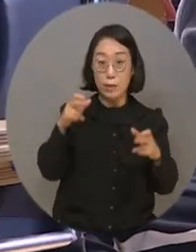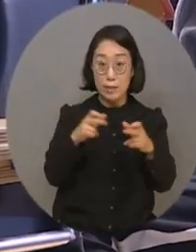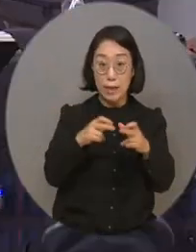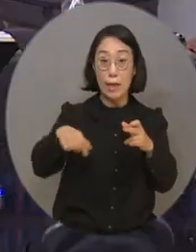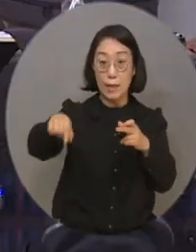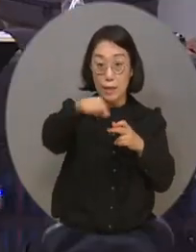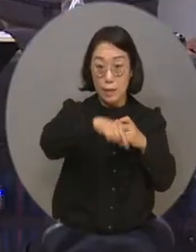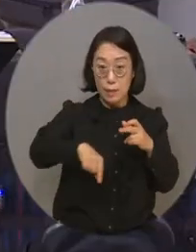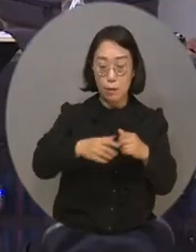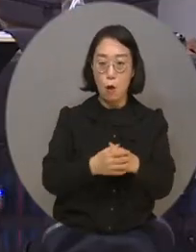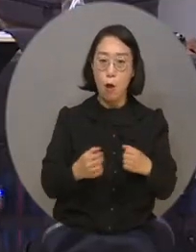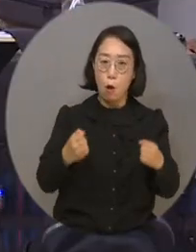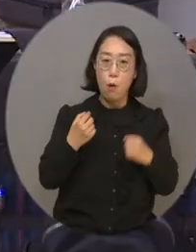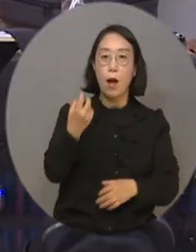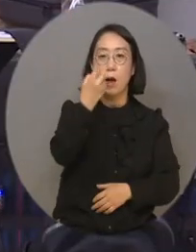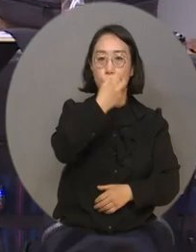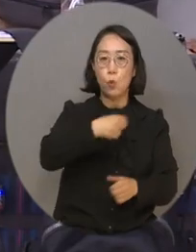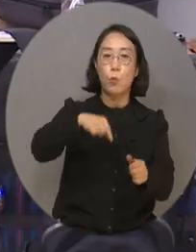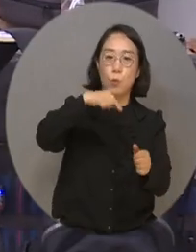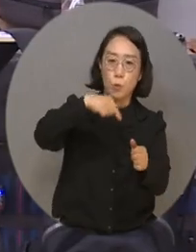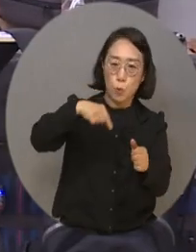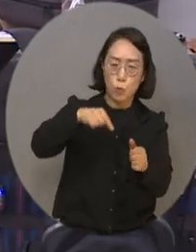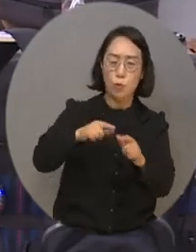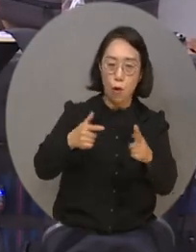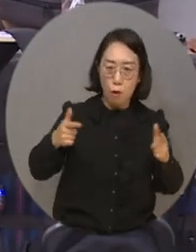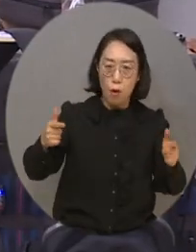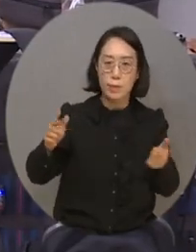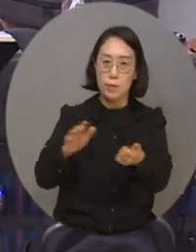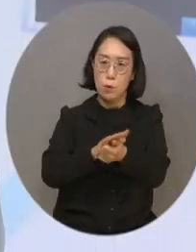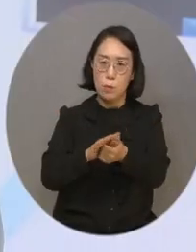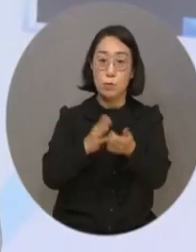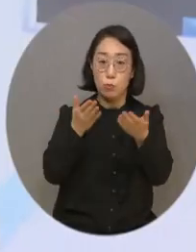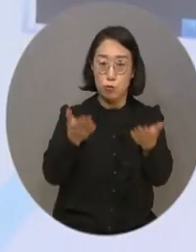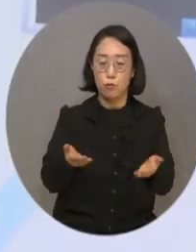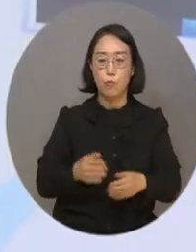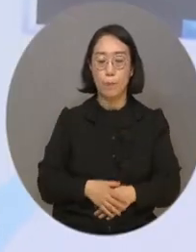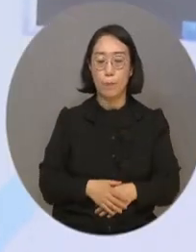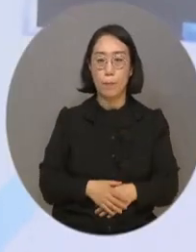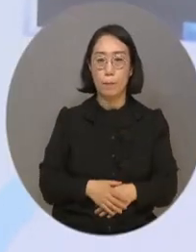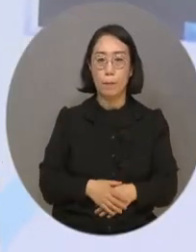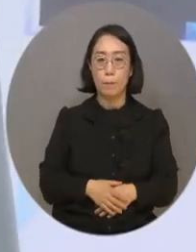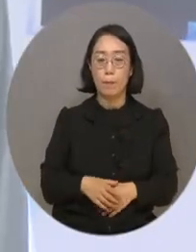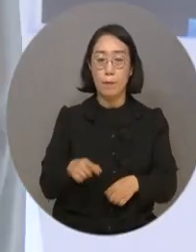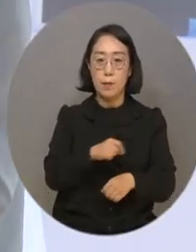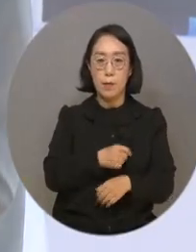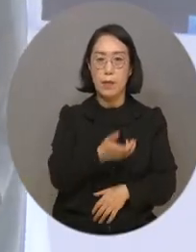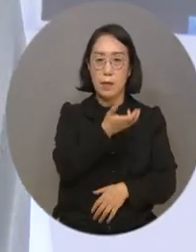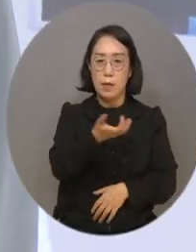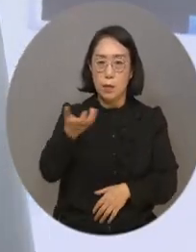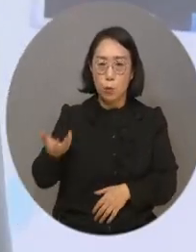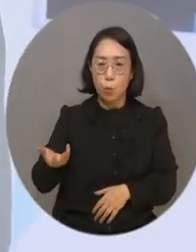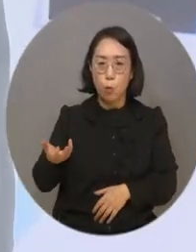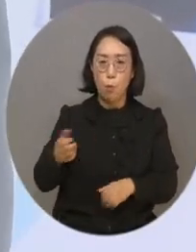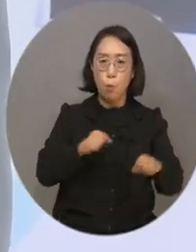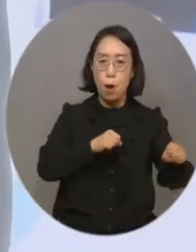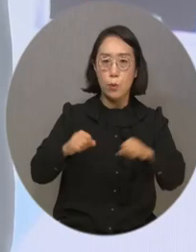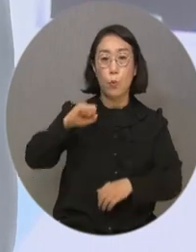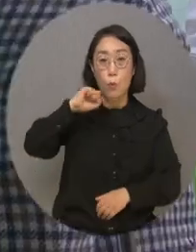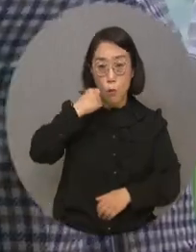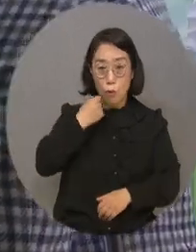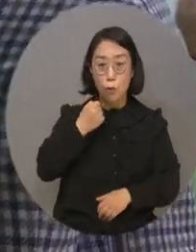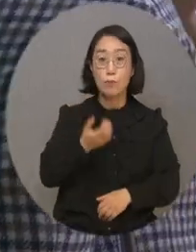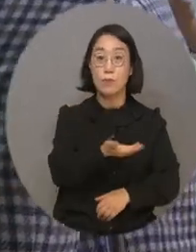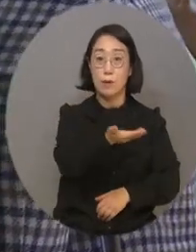대상으로 건강, 돌봄, 교육 등 다양한 서비스를 제공합니다. 특히 이동이나 움직임에 제약이 있는